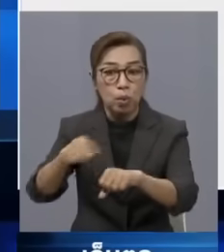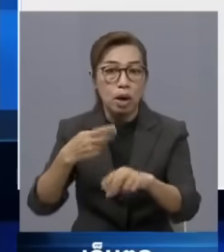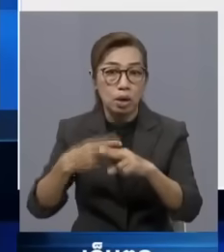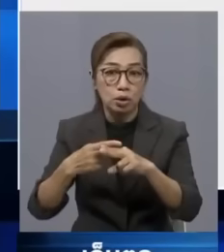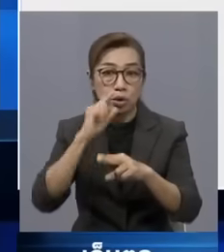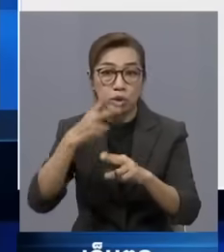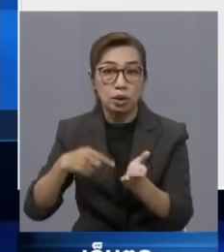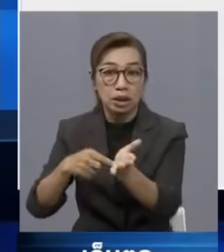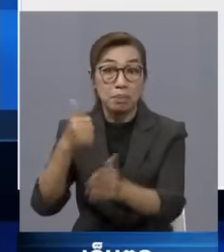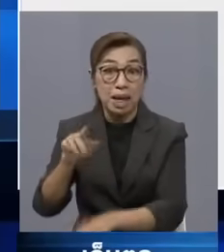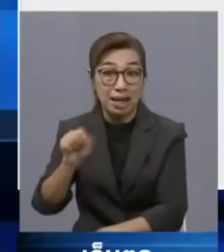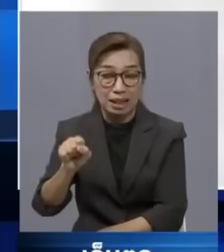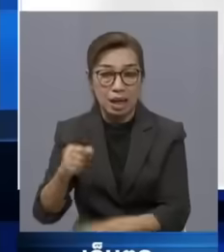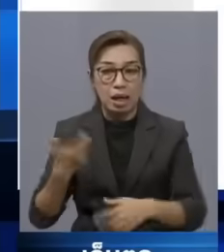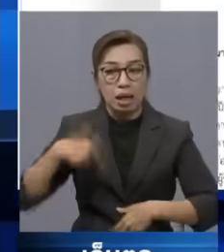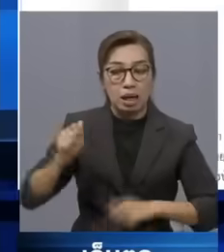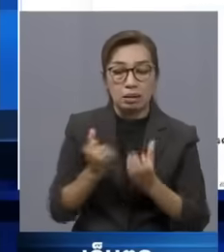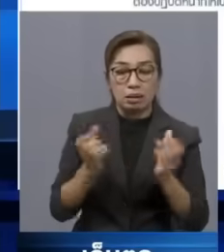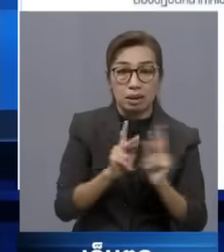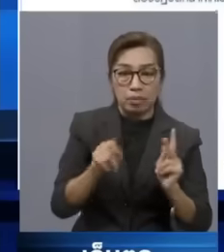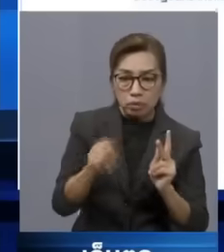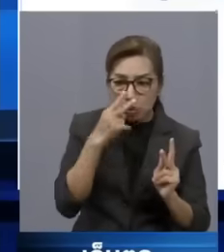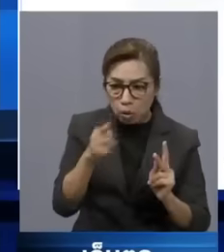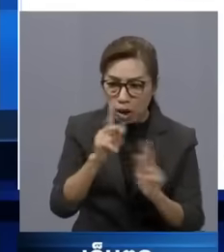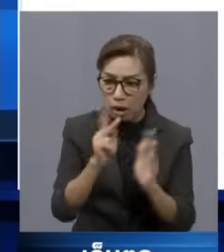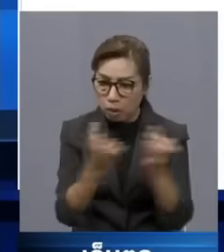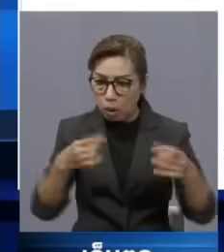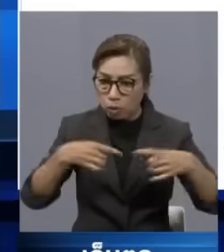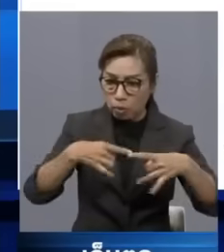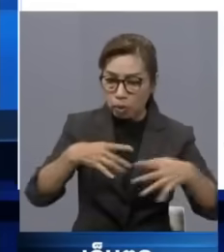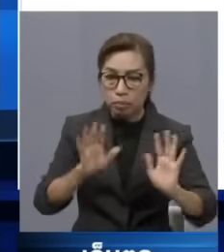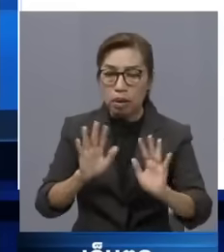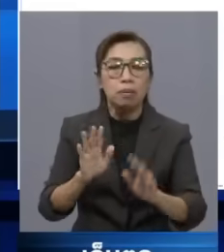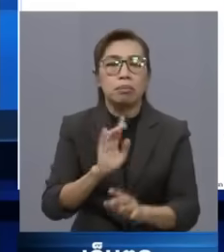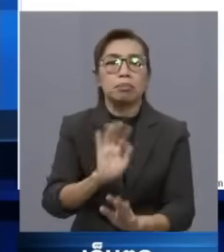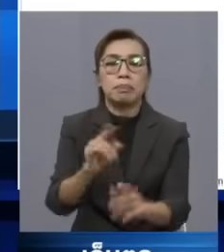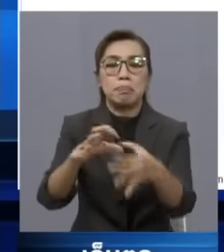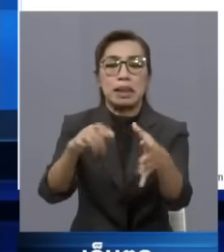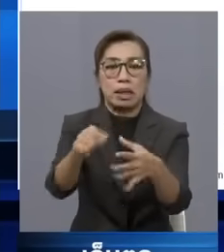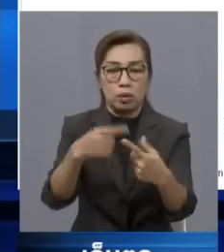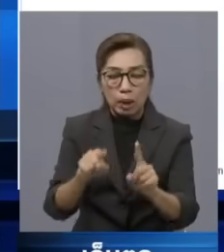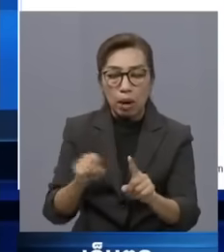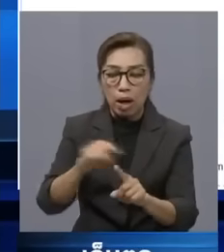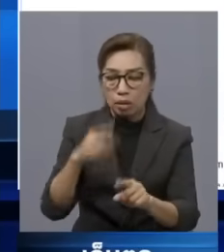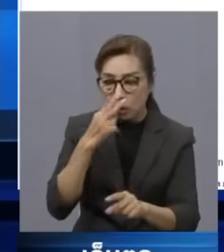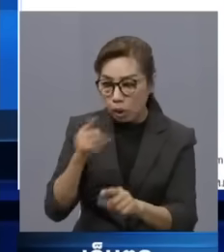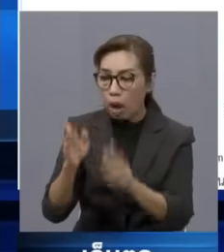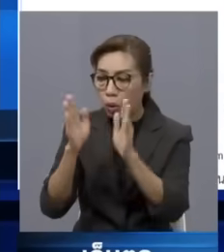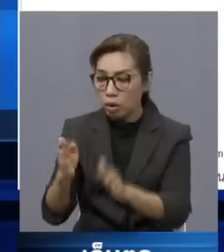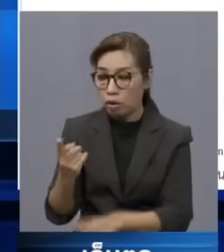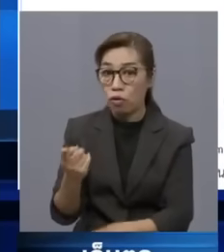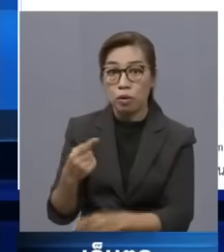รัฐธรรมนูญไหมแต่สิ่งที่ศาลรัฐธรรมนูญตีตกคำร้องเพราะว่าคนที่ไปยื่นเนี่ยไม่ใช่ผู้ที่มีส่วนได้ส่วนเสียโดยตรง